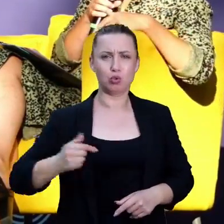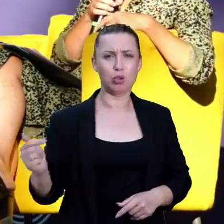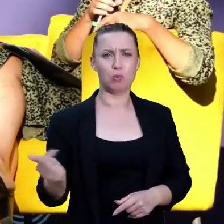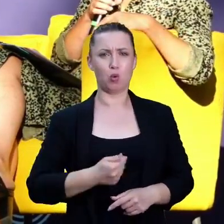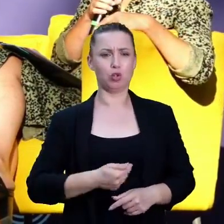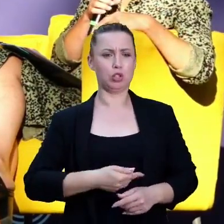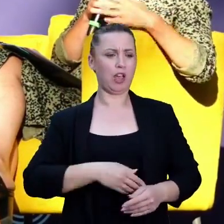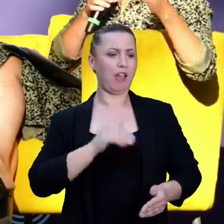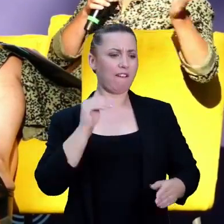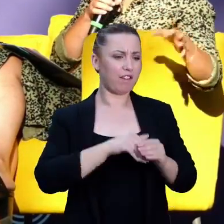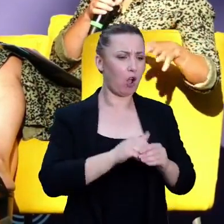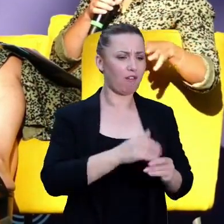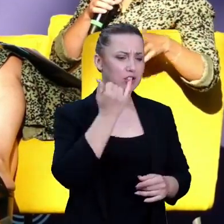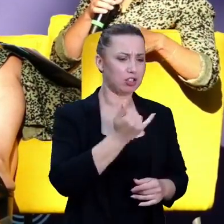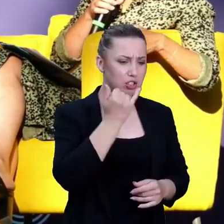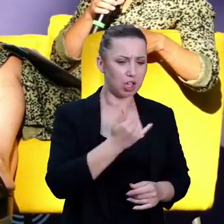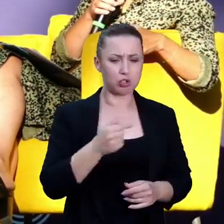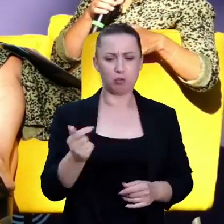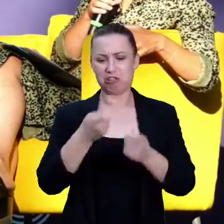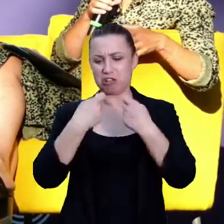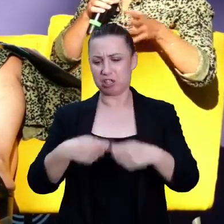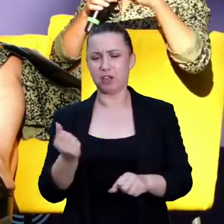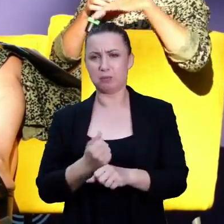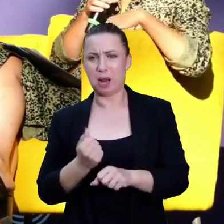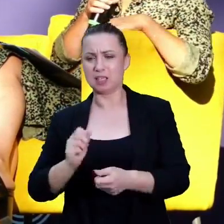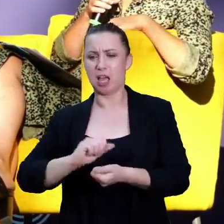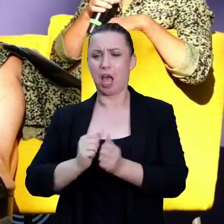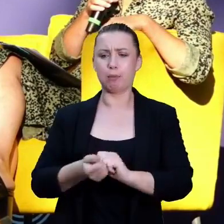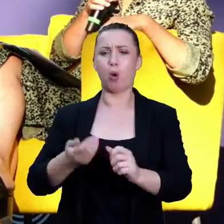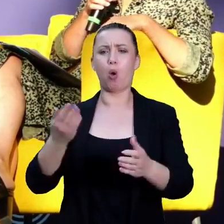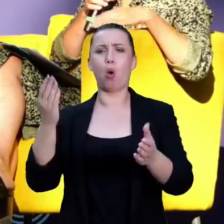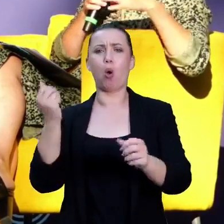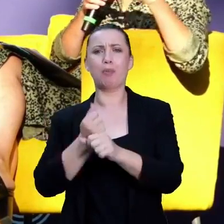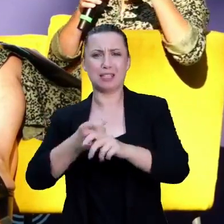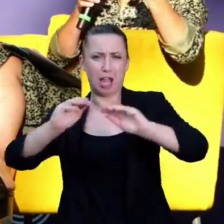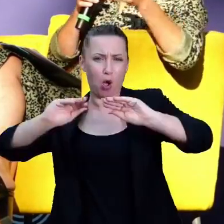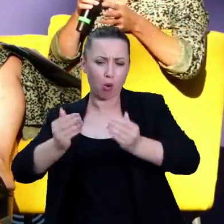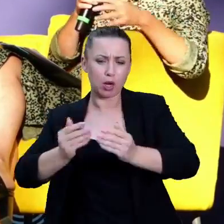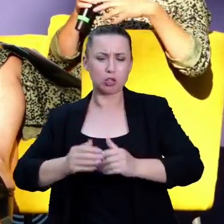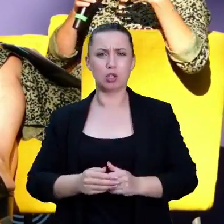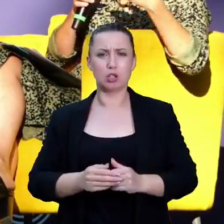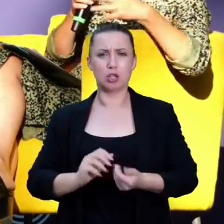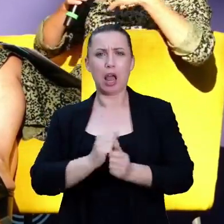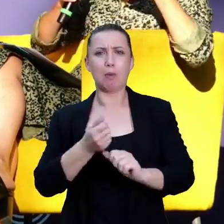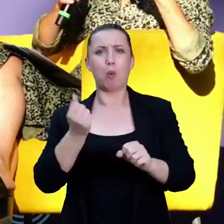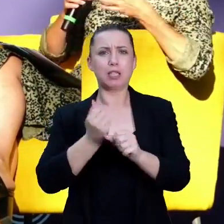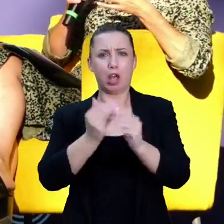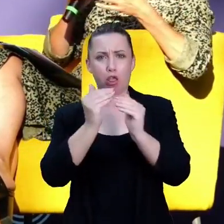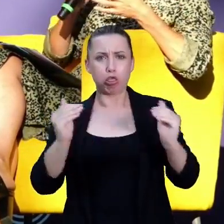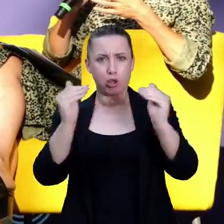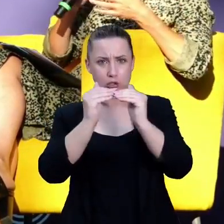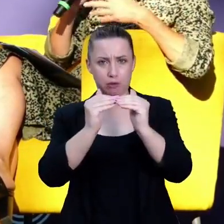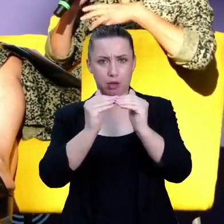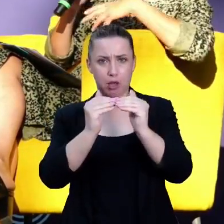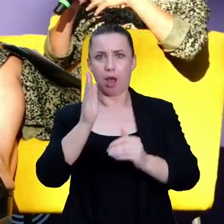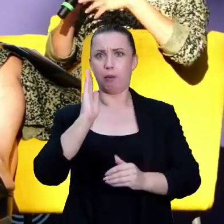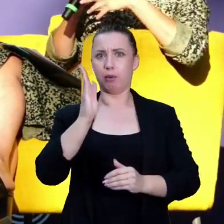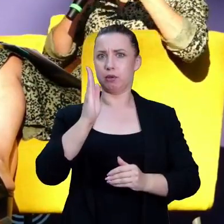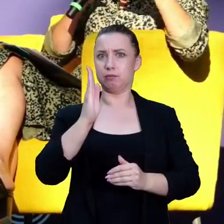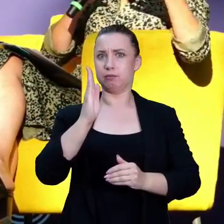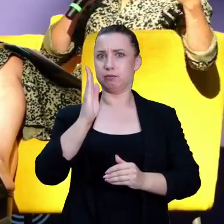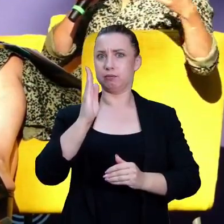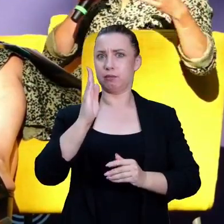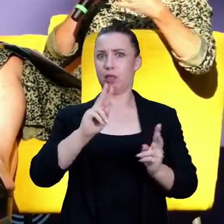dzieci, tu musi zrezygnować z pracy, tu musi trochę tą pracę ograniczyć, tu musi się dostosować. No i nagle przychodzi ten moment,